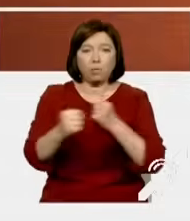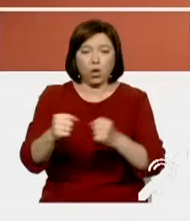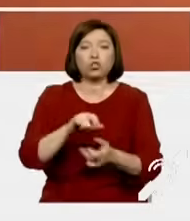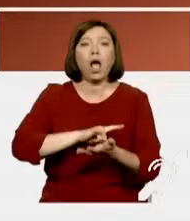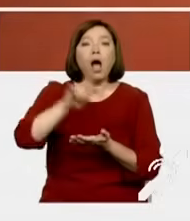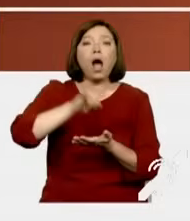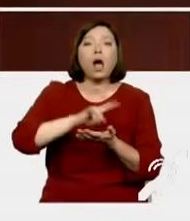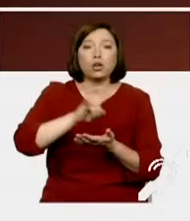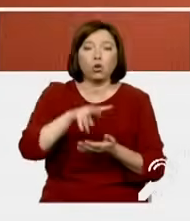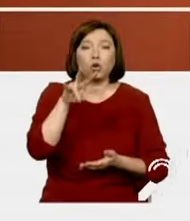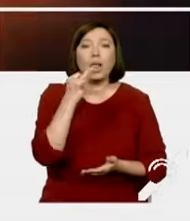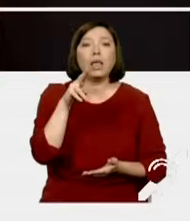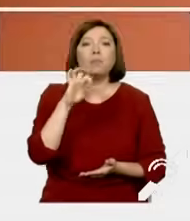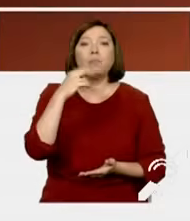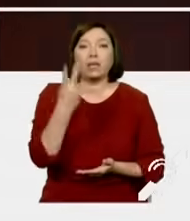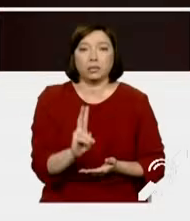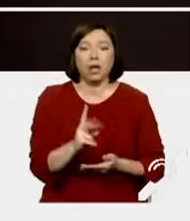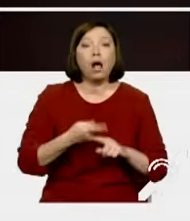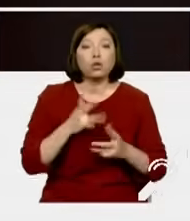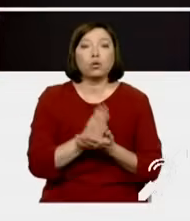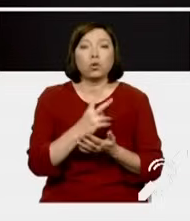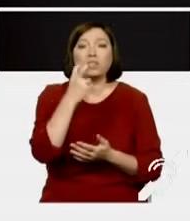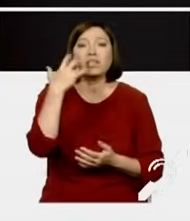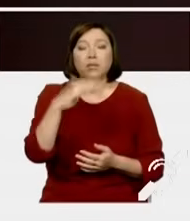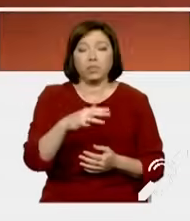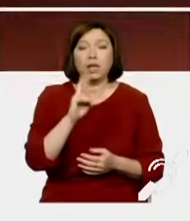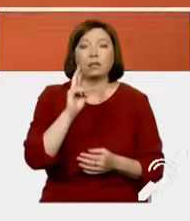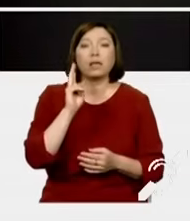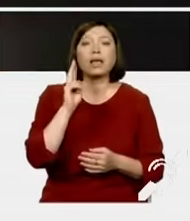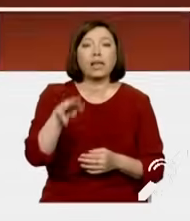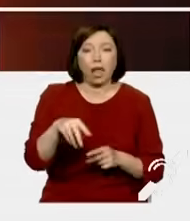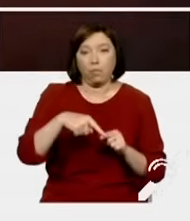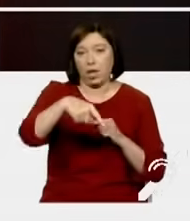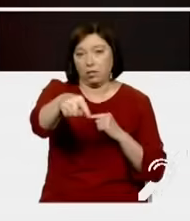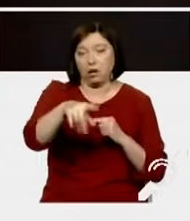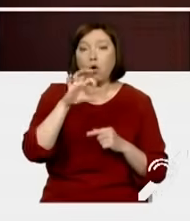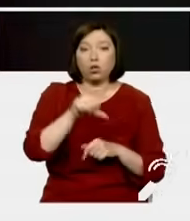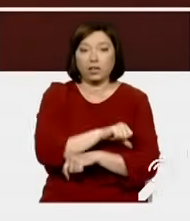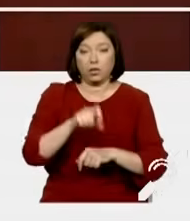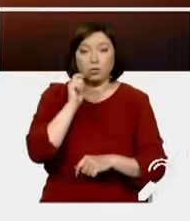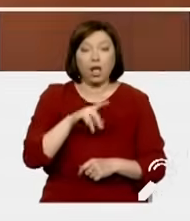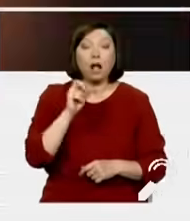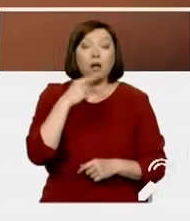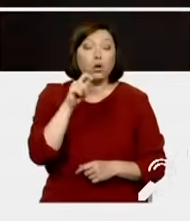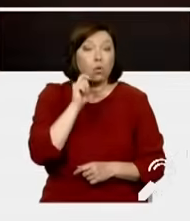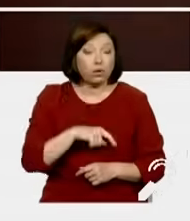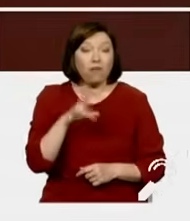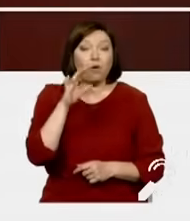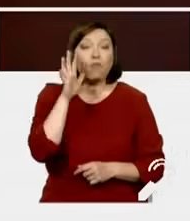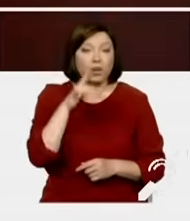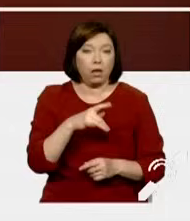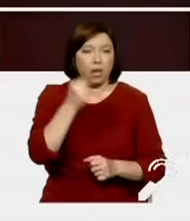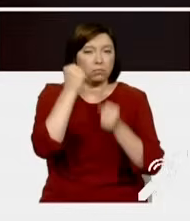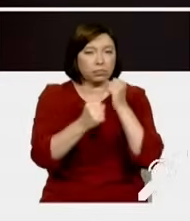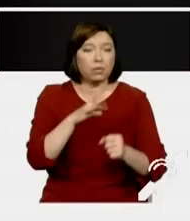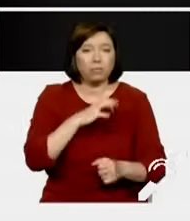aerodrom militar din regiunea Lipetsk, aflată la peste 250 de km de frontiera cu Ucraina. Potrivit armatei ucrainene, în timpul atacurilor au fost